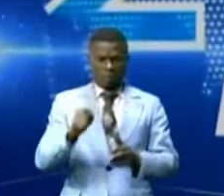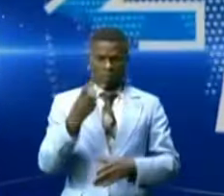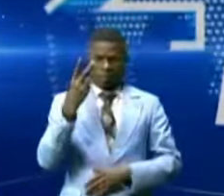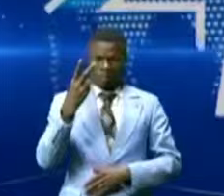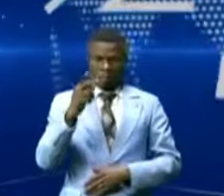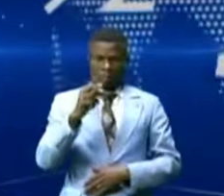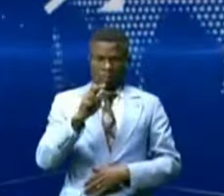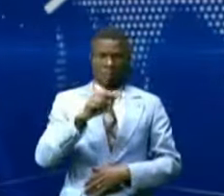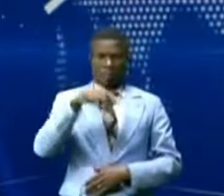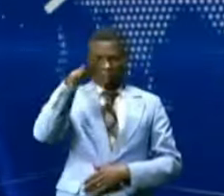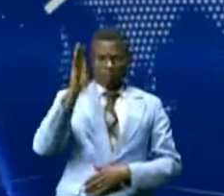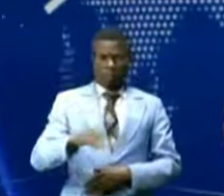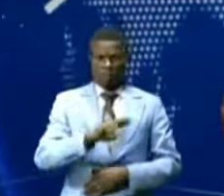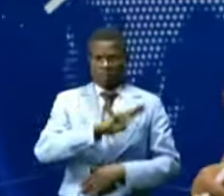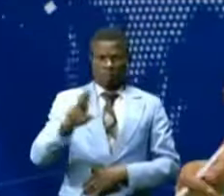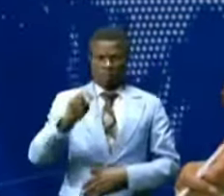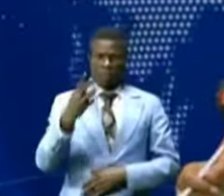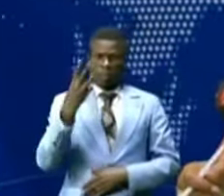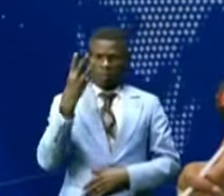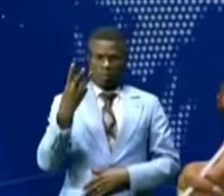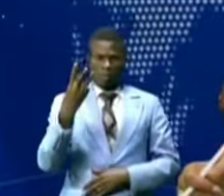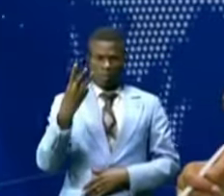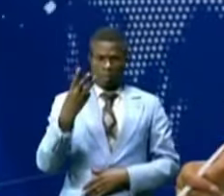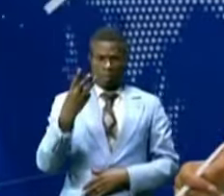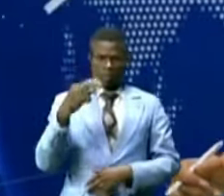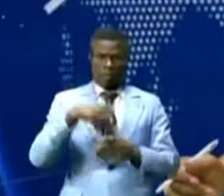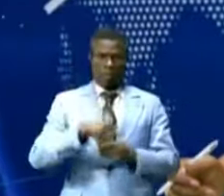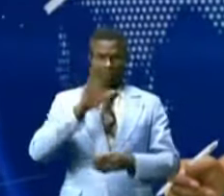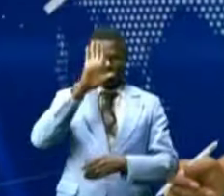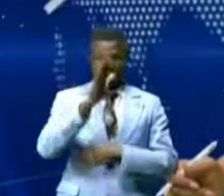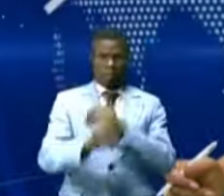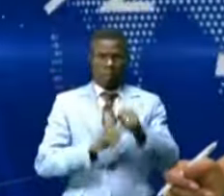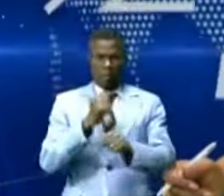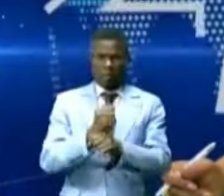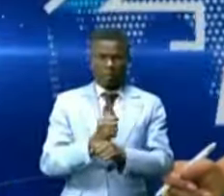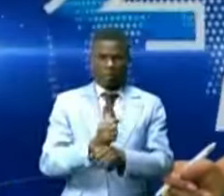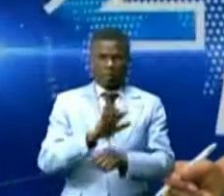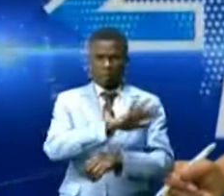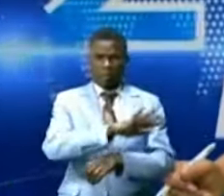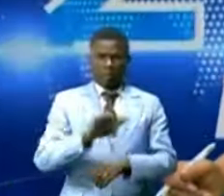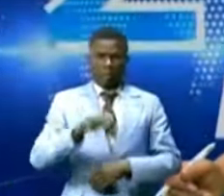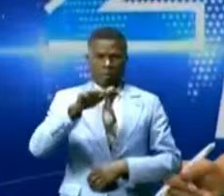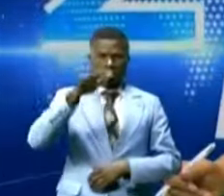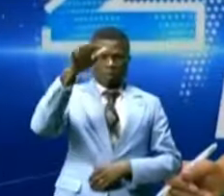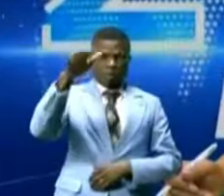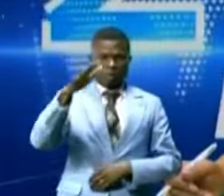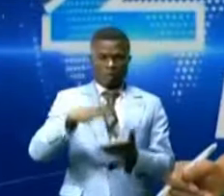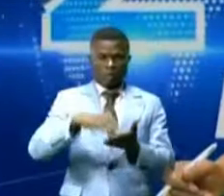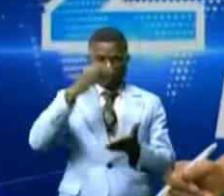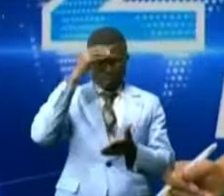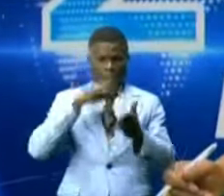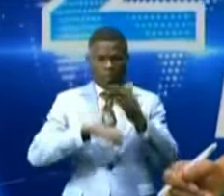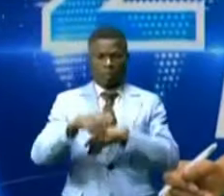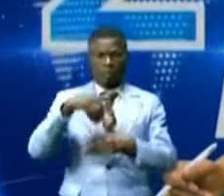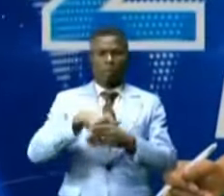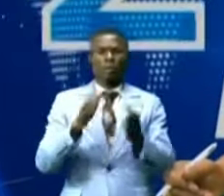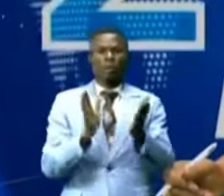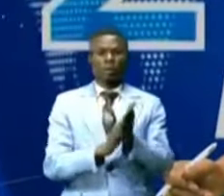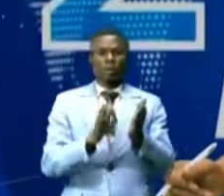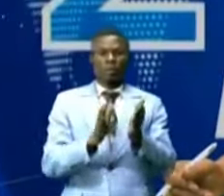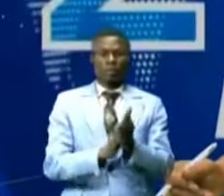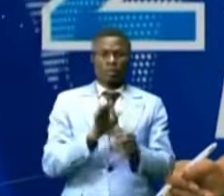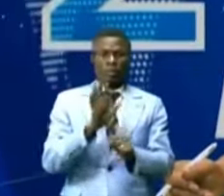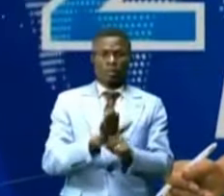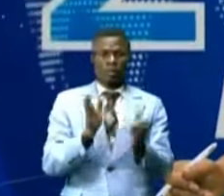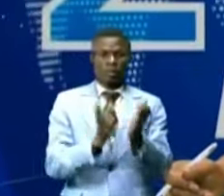6,2% en 2023. En 5 ans, plus de 5 millions d'élèves ont retrouvé le chemin de l'école et de